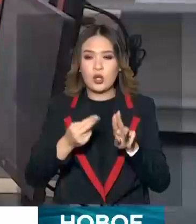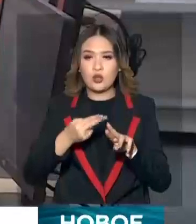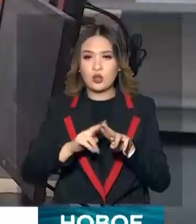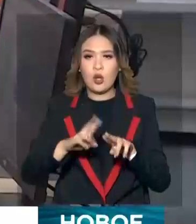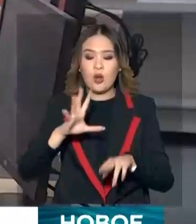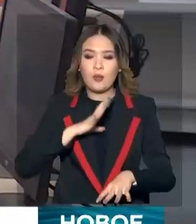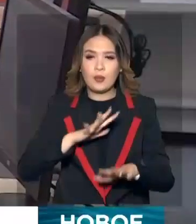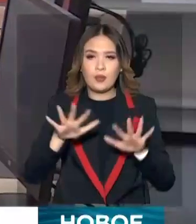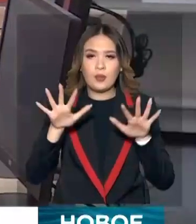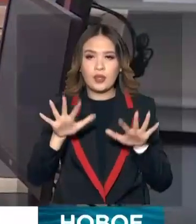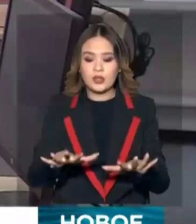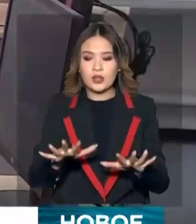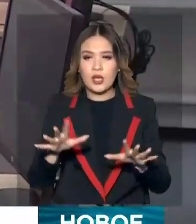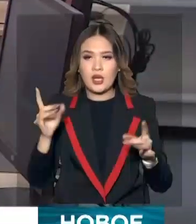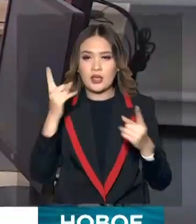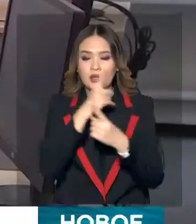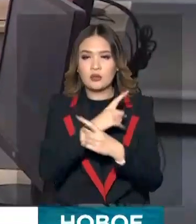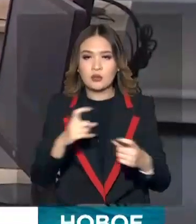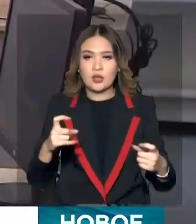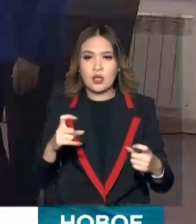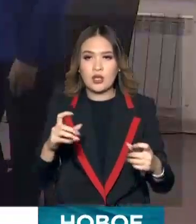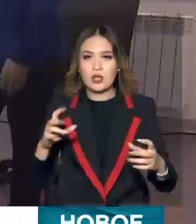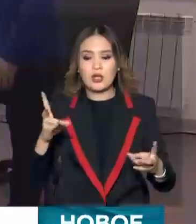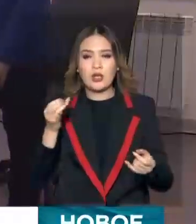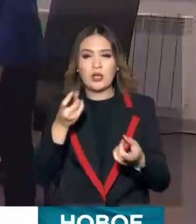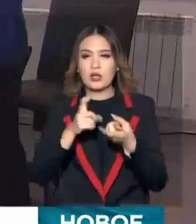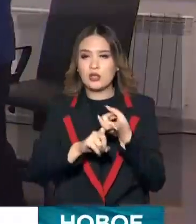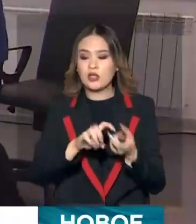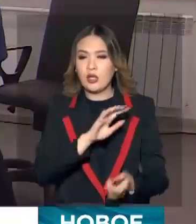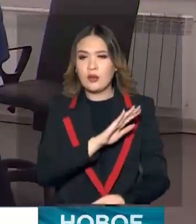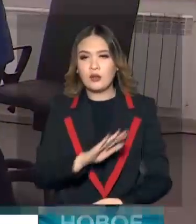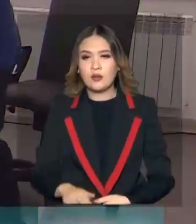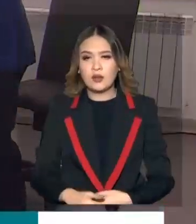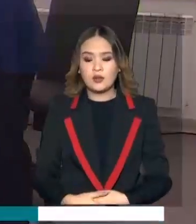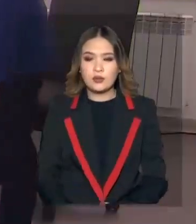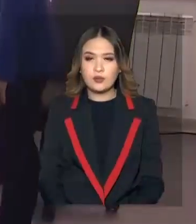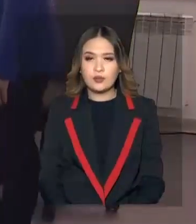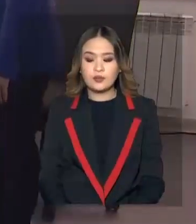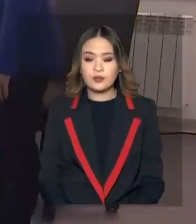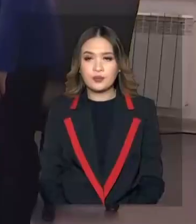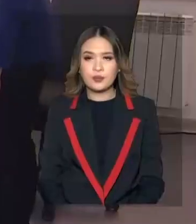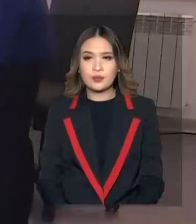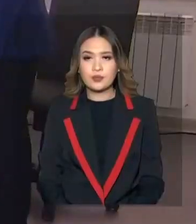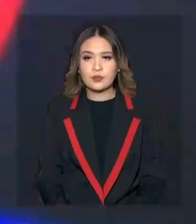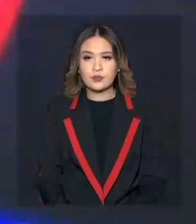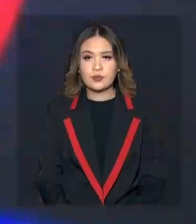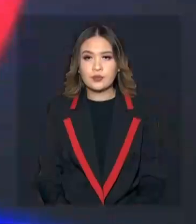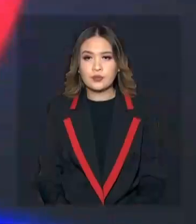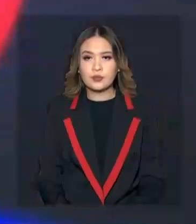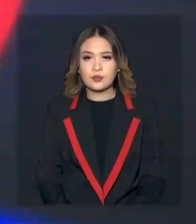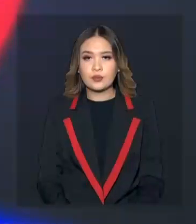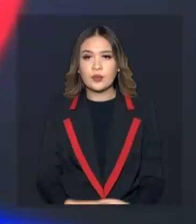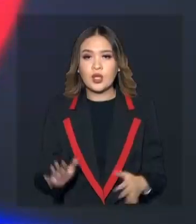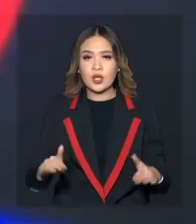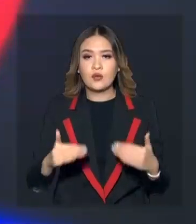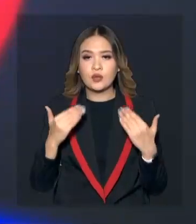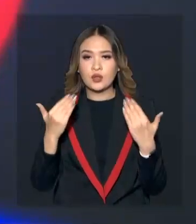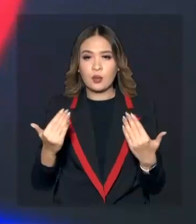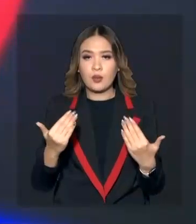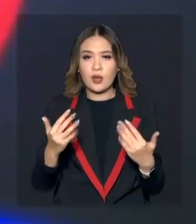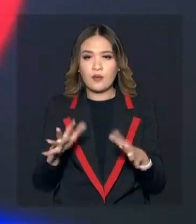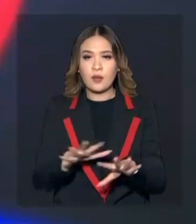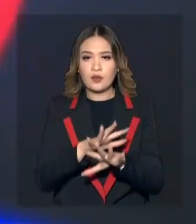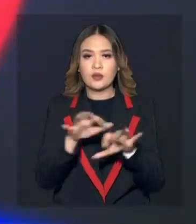6414 школах этим рекомендациям не соответствует. Марк Брюшко. Новое время. И сегодня же